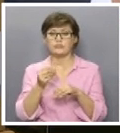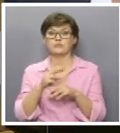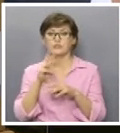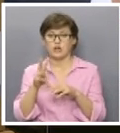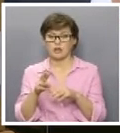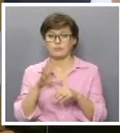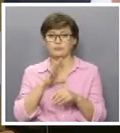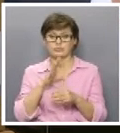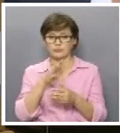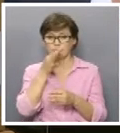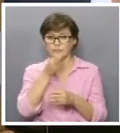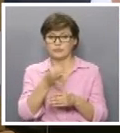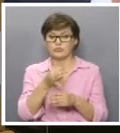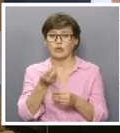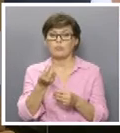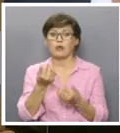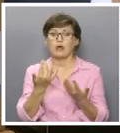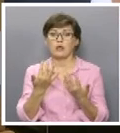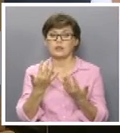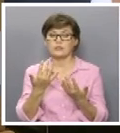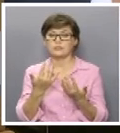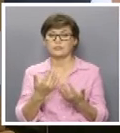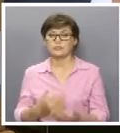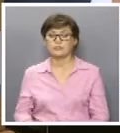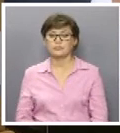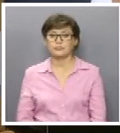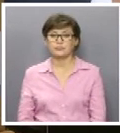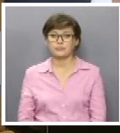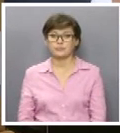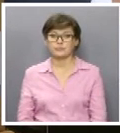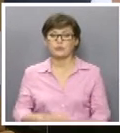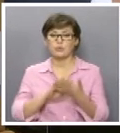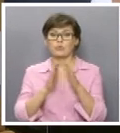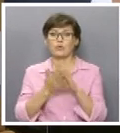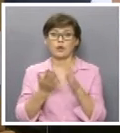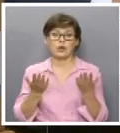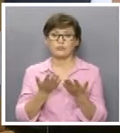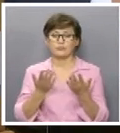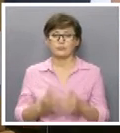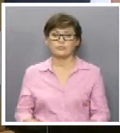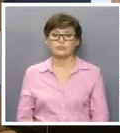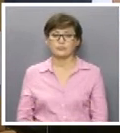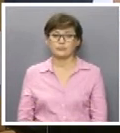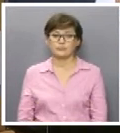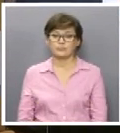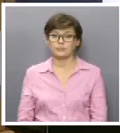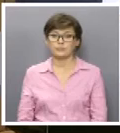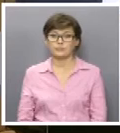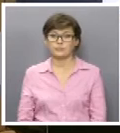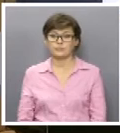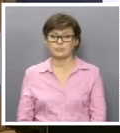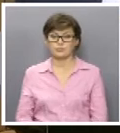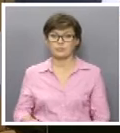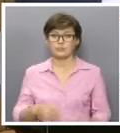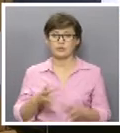иә? Соның сомасы қанша банк қатысып жатыр? Шарттары. Ол туралы мынау бауырымыз айтты. Жұлдыз. Иә. Менің әріптесім